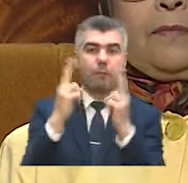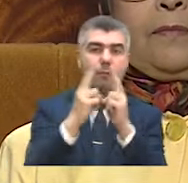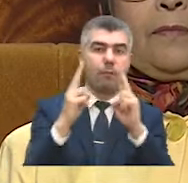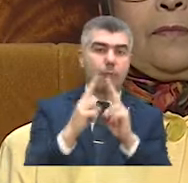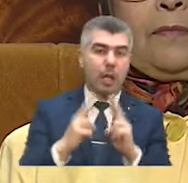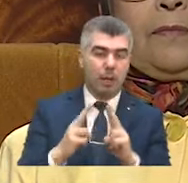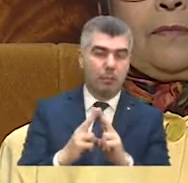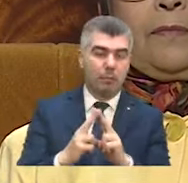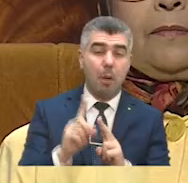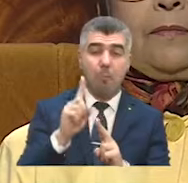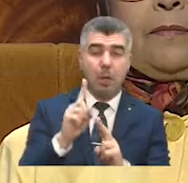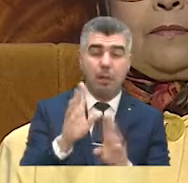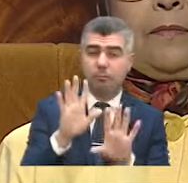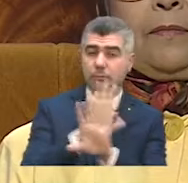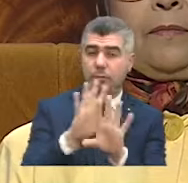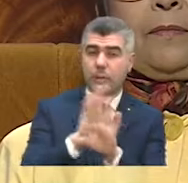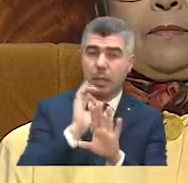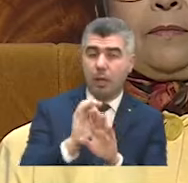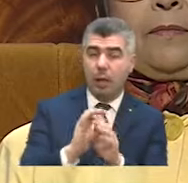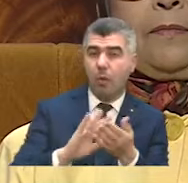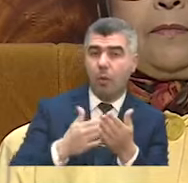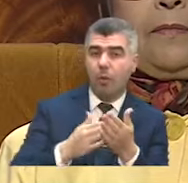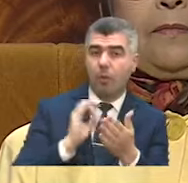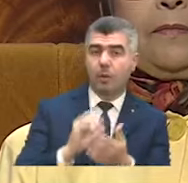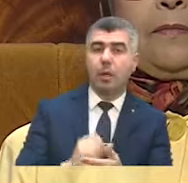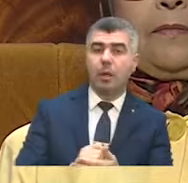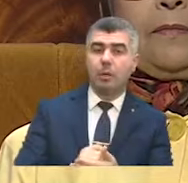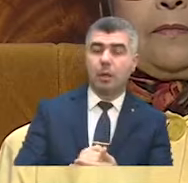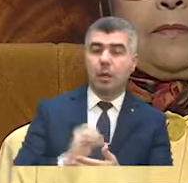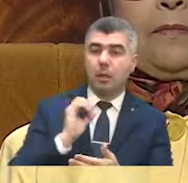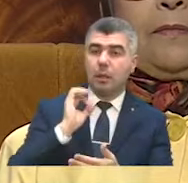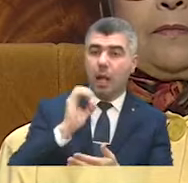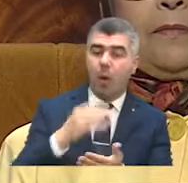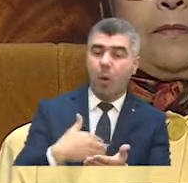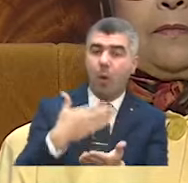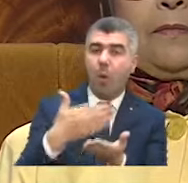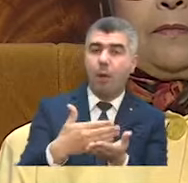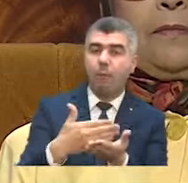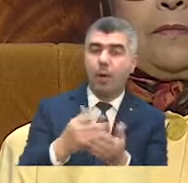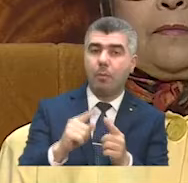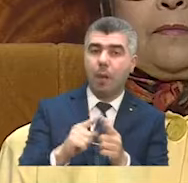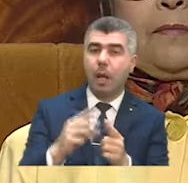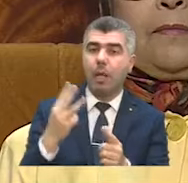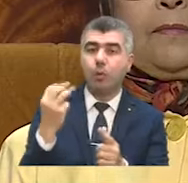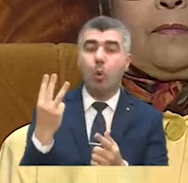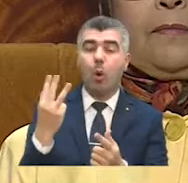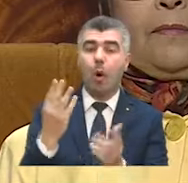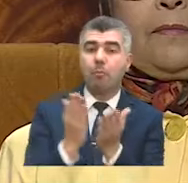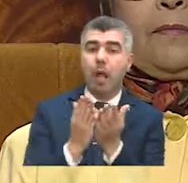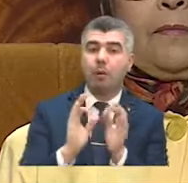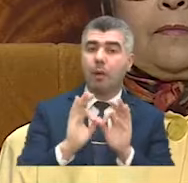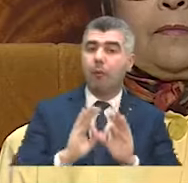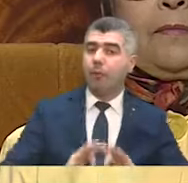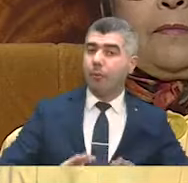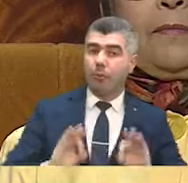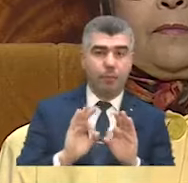الارتباك والتعنت هانه التي تعاملتم بها مع توقف الدراسه لثلاثه اشهر في سابقه خطيره